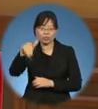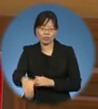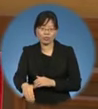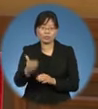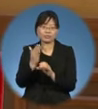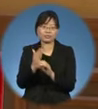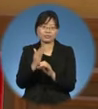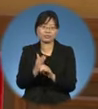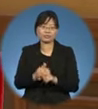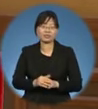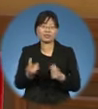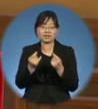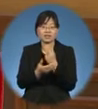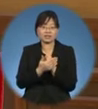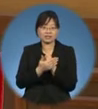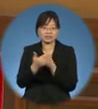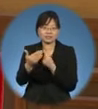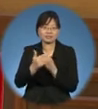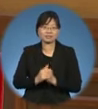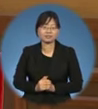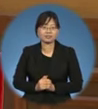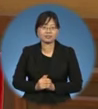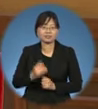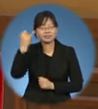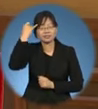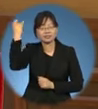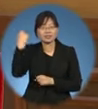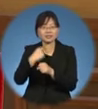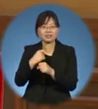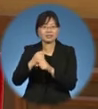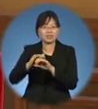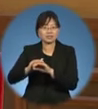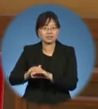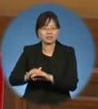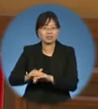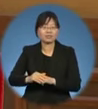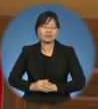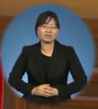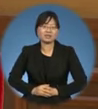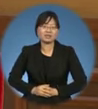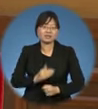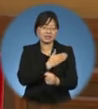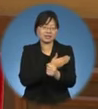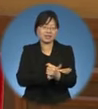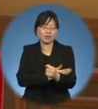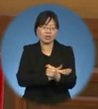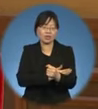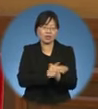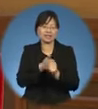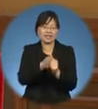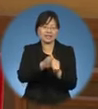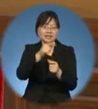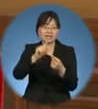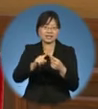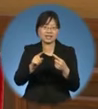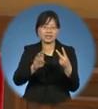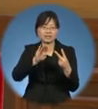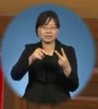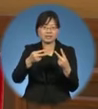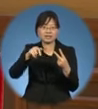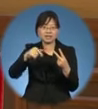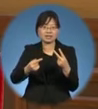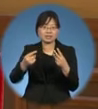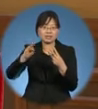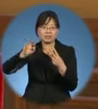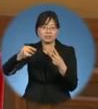않습니까? 아. 그래서 이 아이디어를 넣은 게 실력에 닿는 대로 2부 리그 혹은 3부 리그